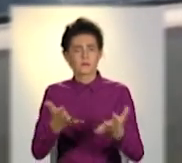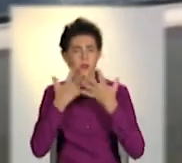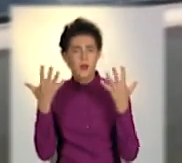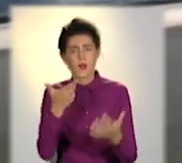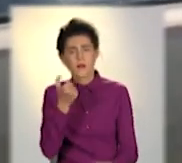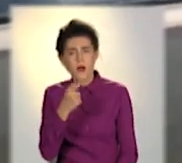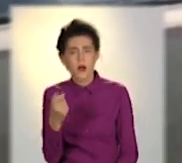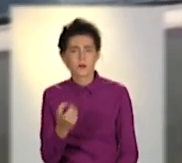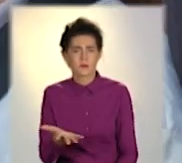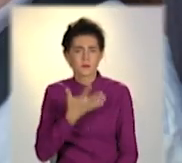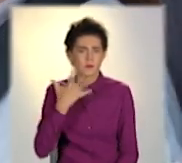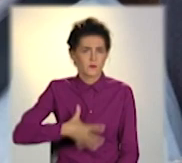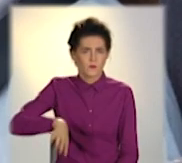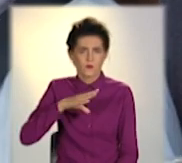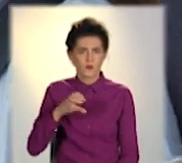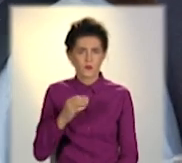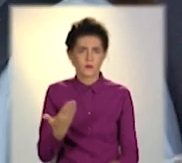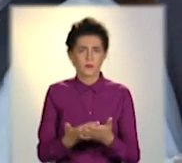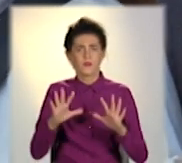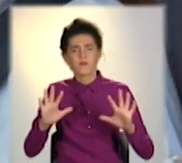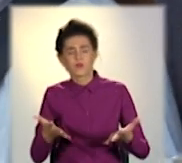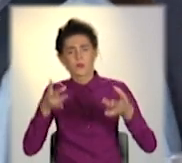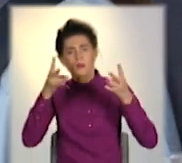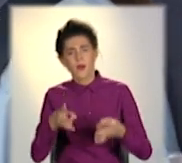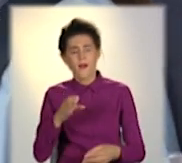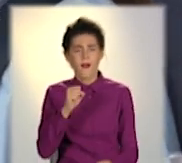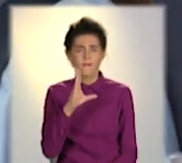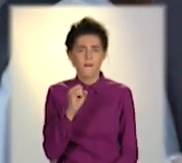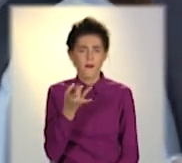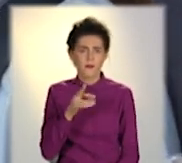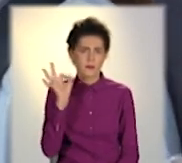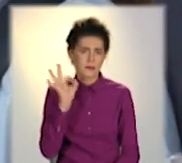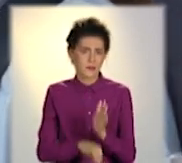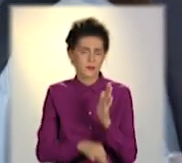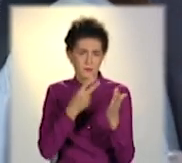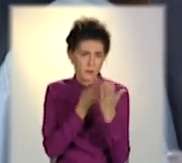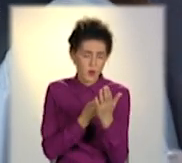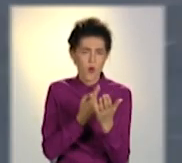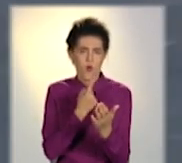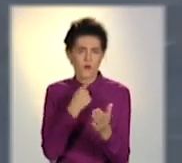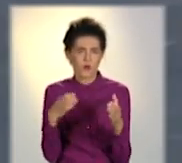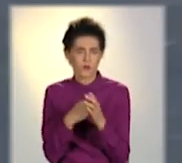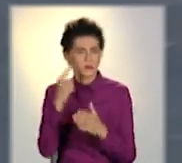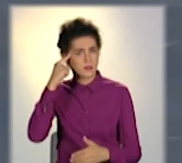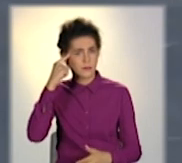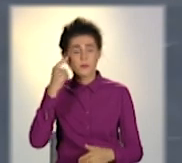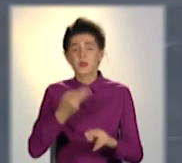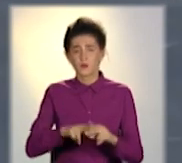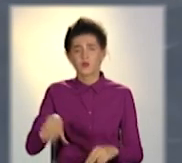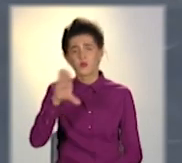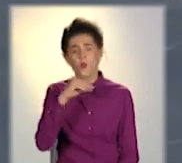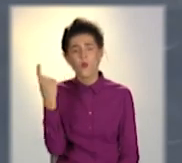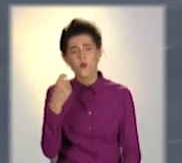цим. Вдруг, що в аварії може случитися, групу крові знають твою. Та деякі